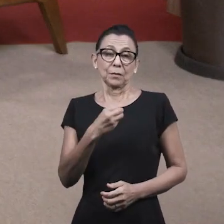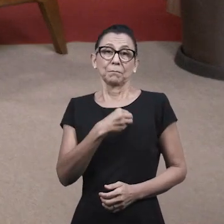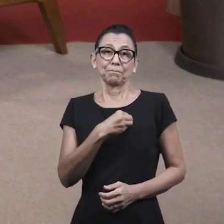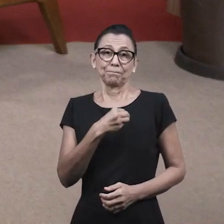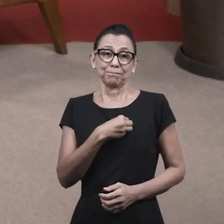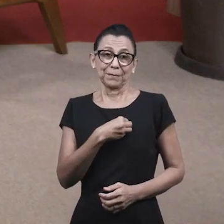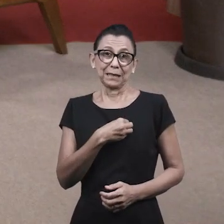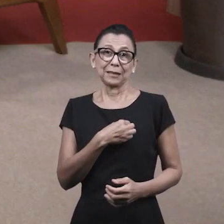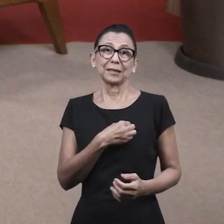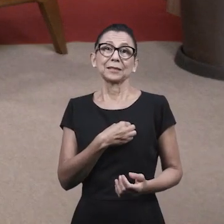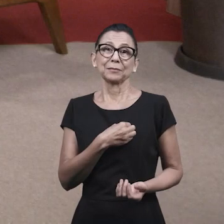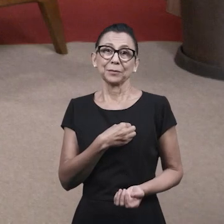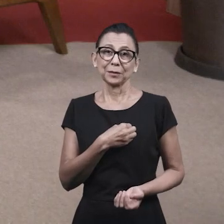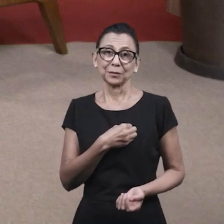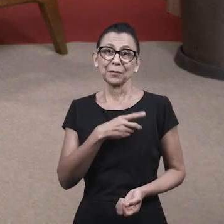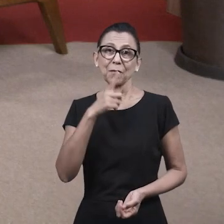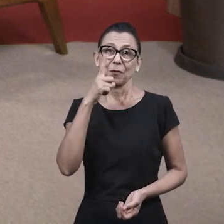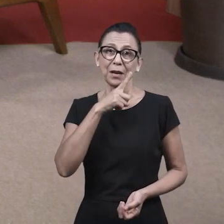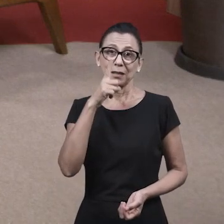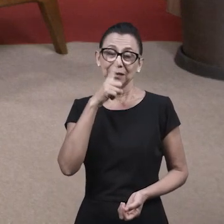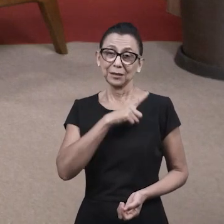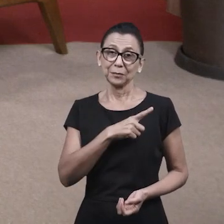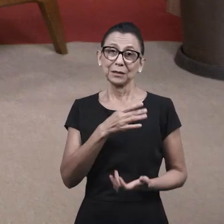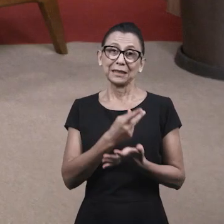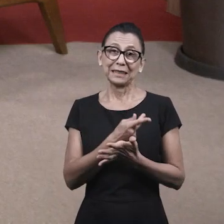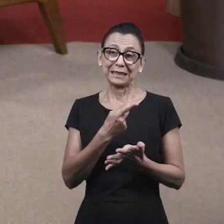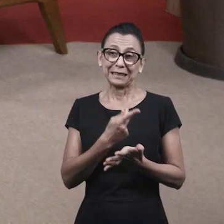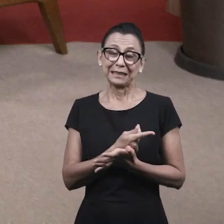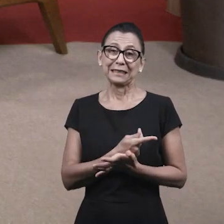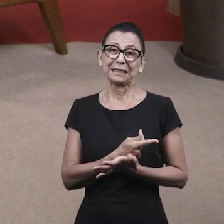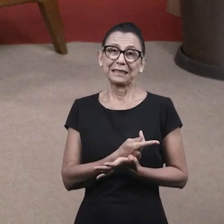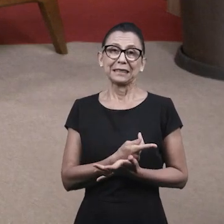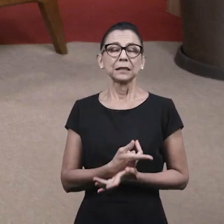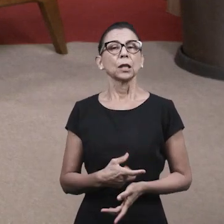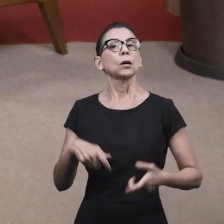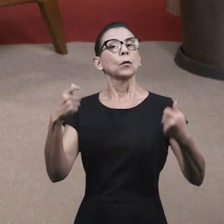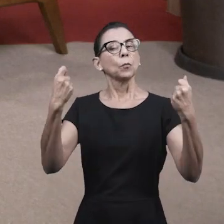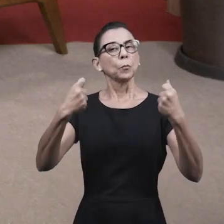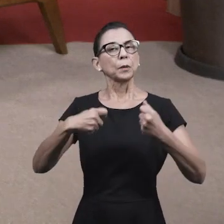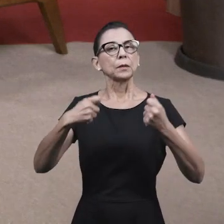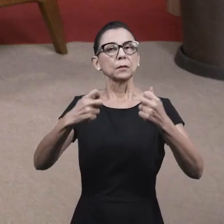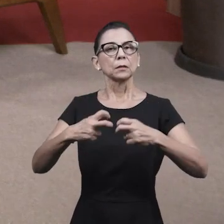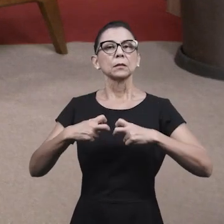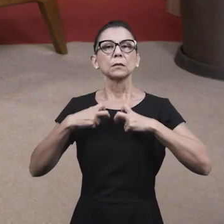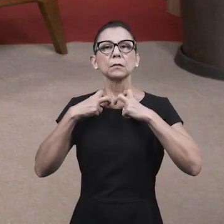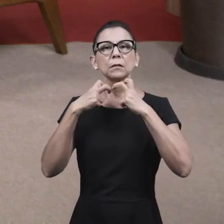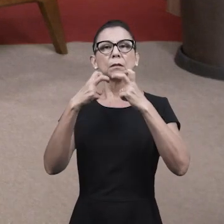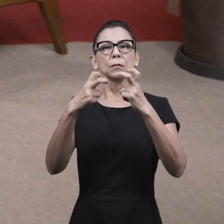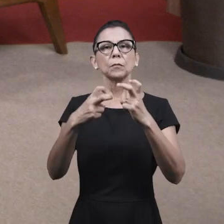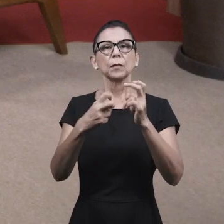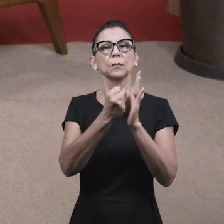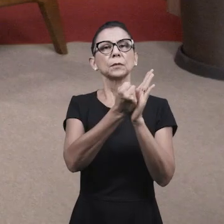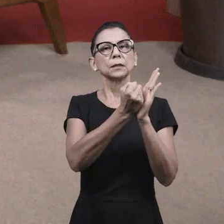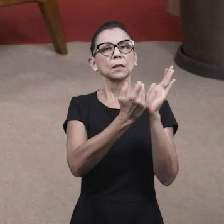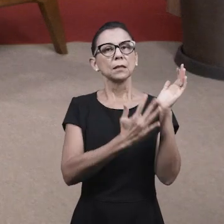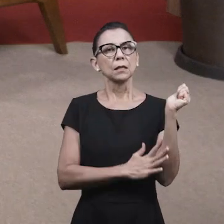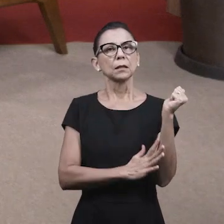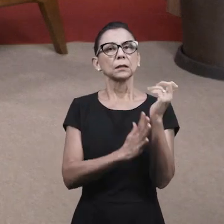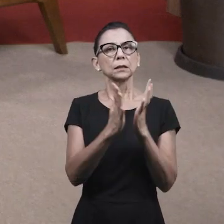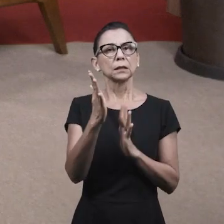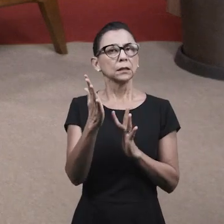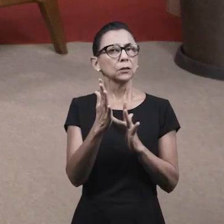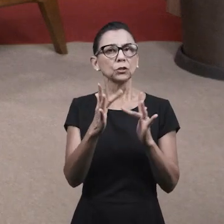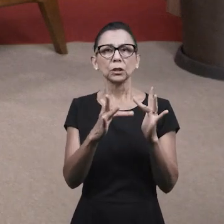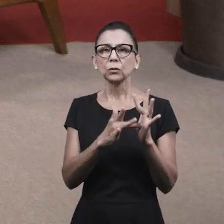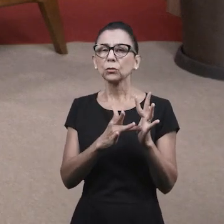Dieu. Alors, comme nous sommes des pécheurs et nous commettons des fautes continuellement, nous avons besoin de ce